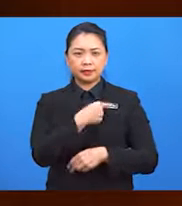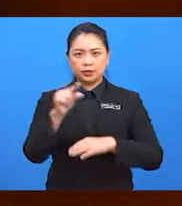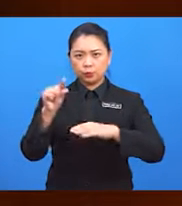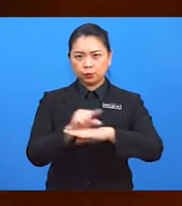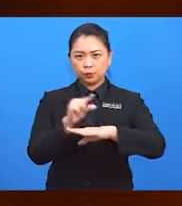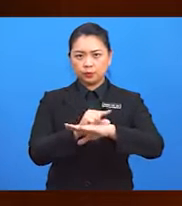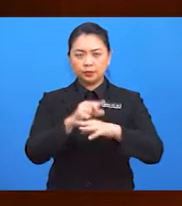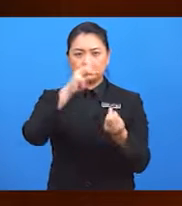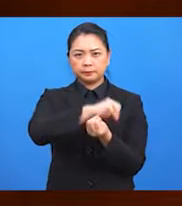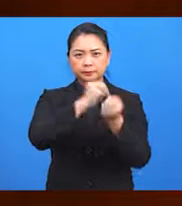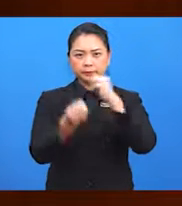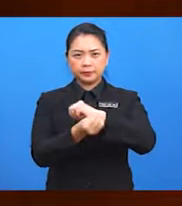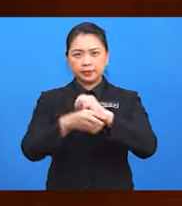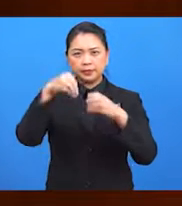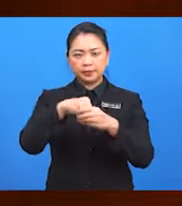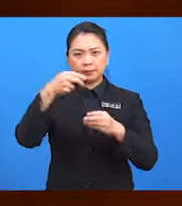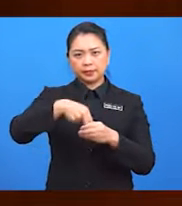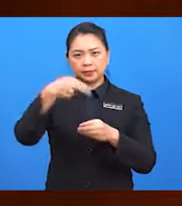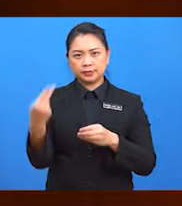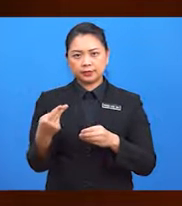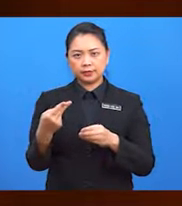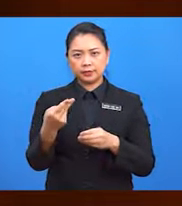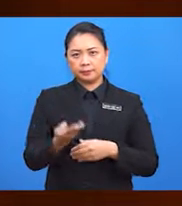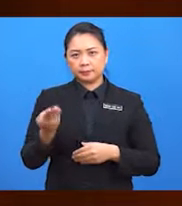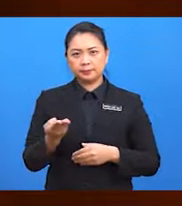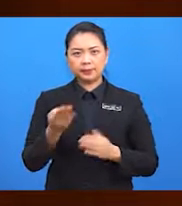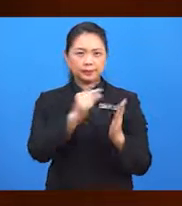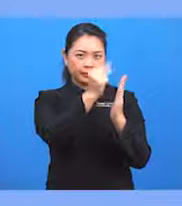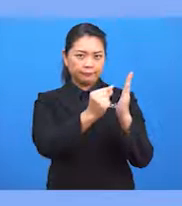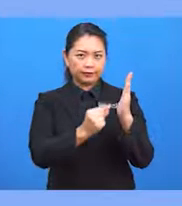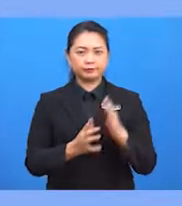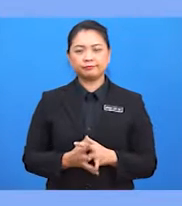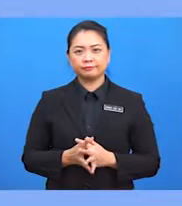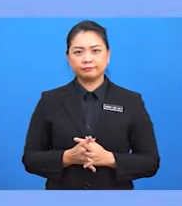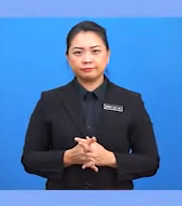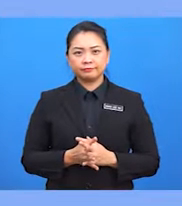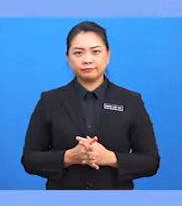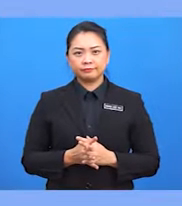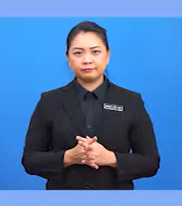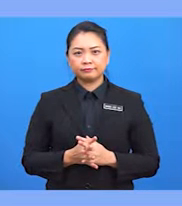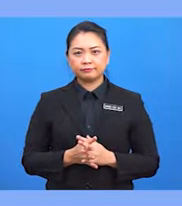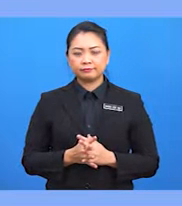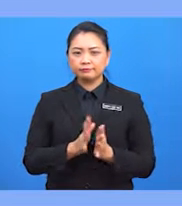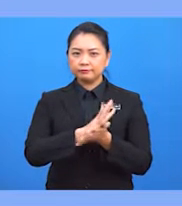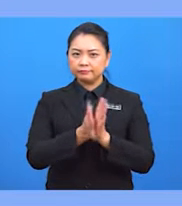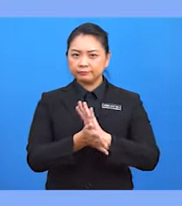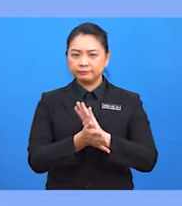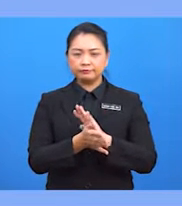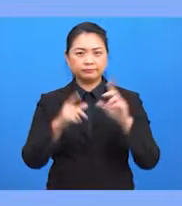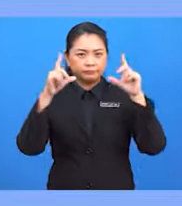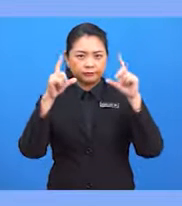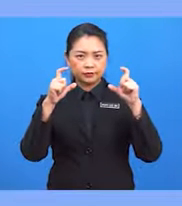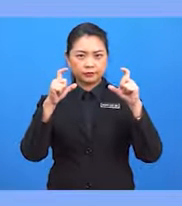menggunakan manipulasi dalam menghasilkan karya grafik. Maka, photo manipulation